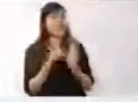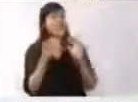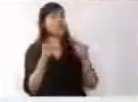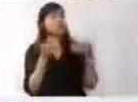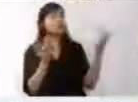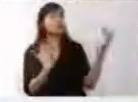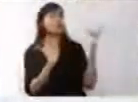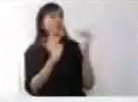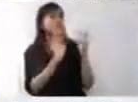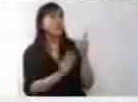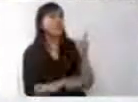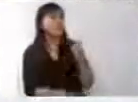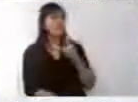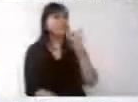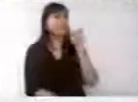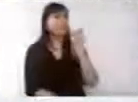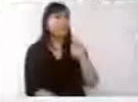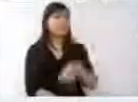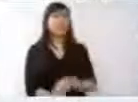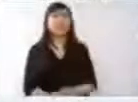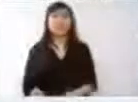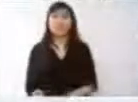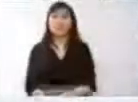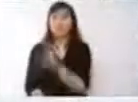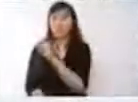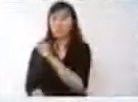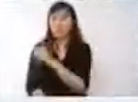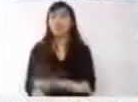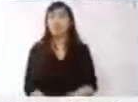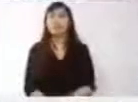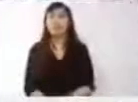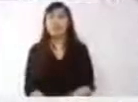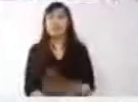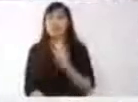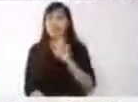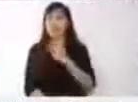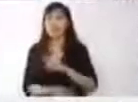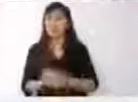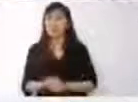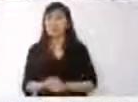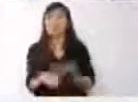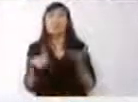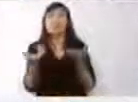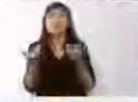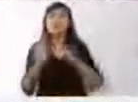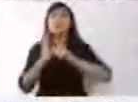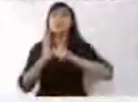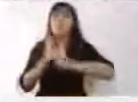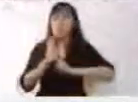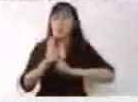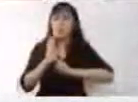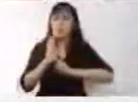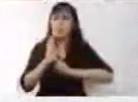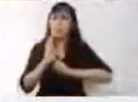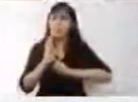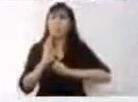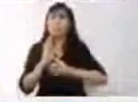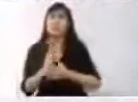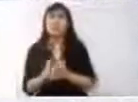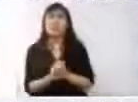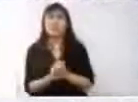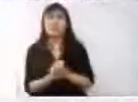the other services, including our partner agencies from tourism, from trade and industry, etc.